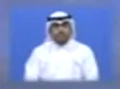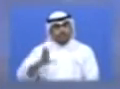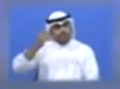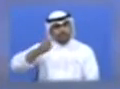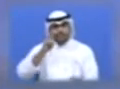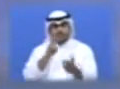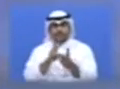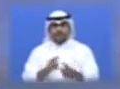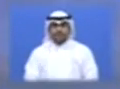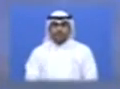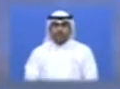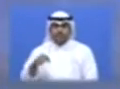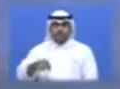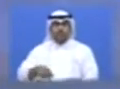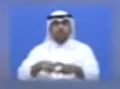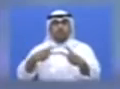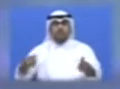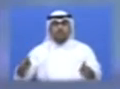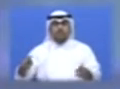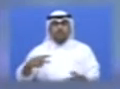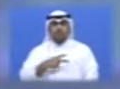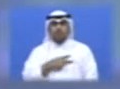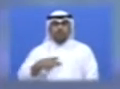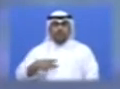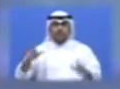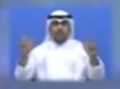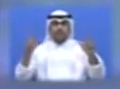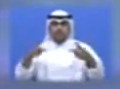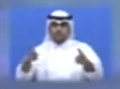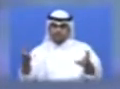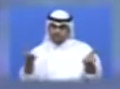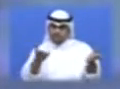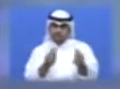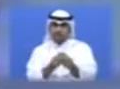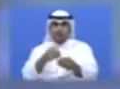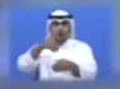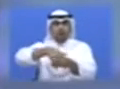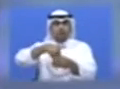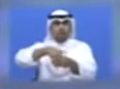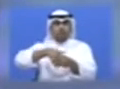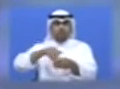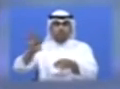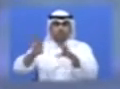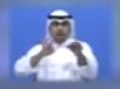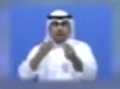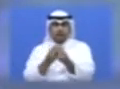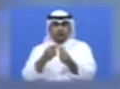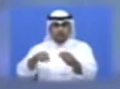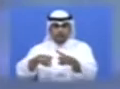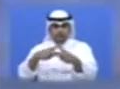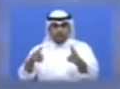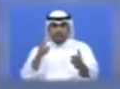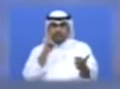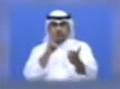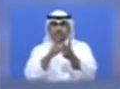أهلا بكم. بدأت وزارة الإعلام اليوم باستقبال المرشحين للانتخابات التكميلية لعضوية مجلس الأمة، وذلك